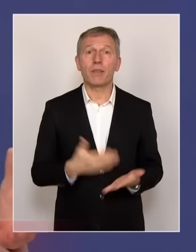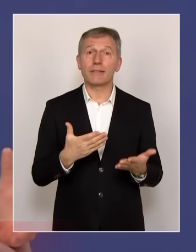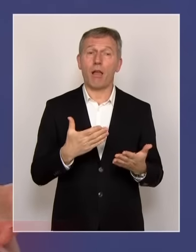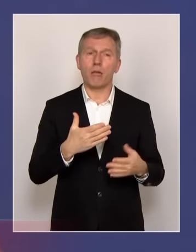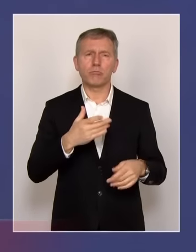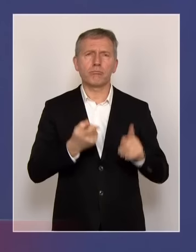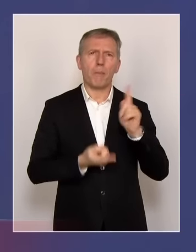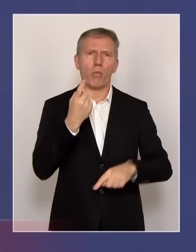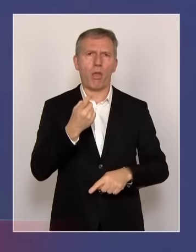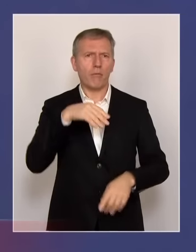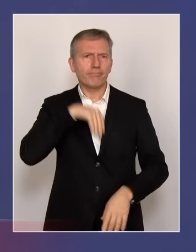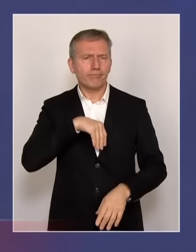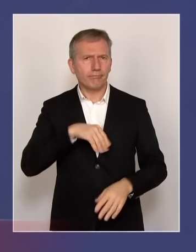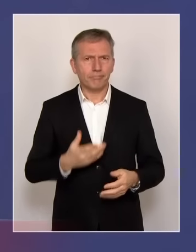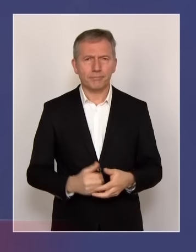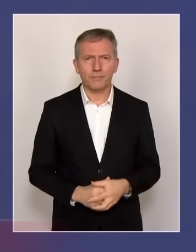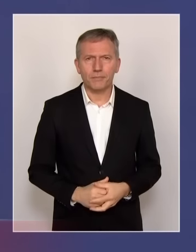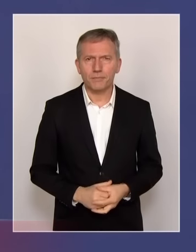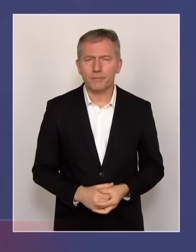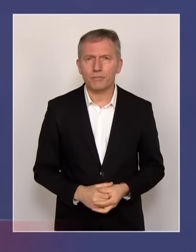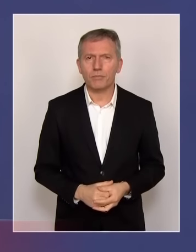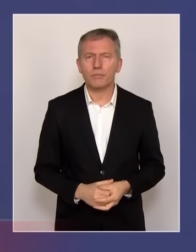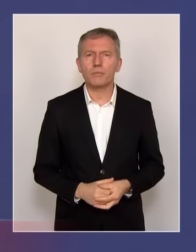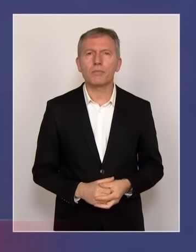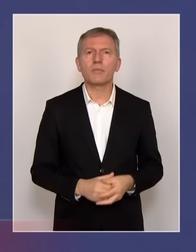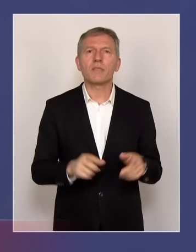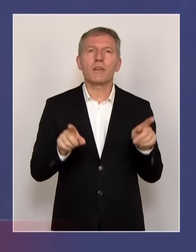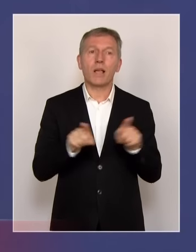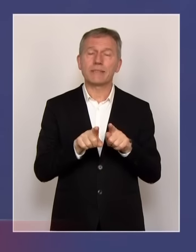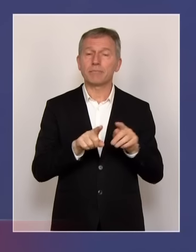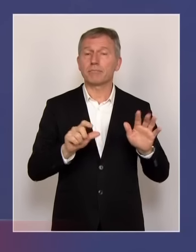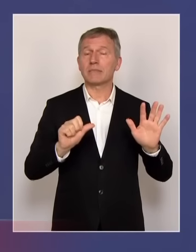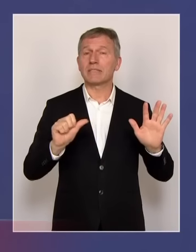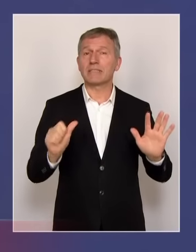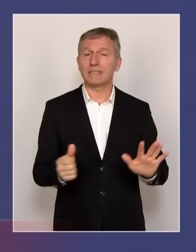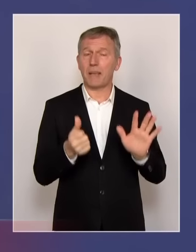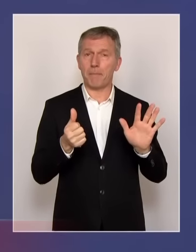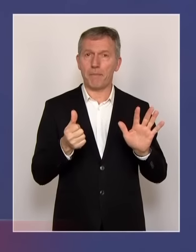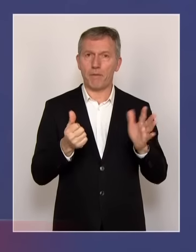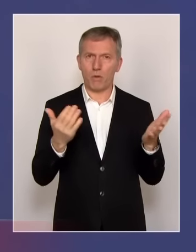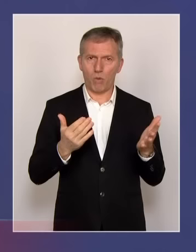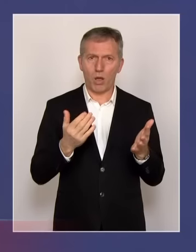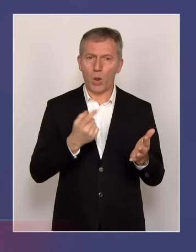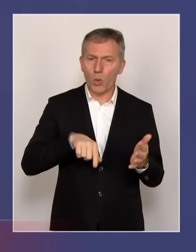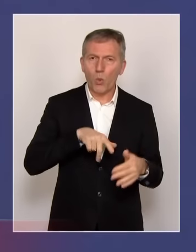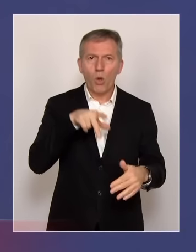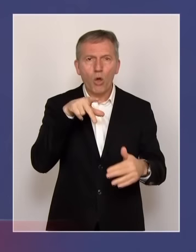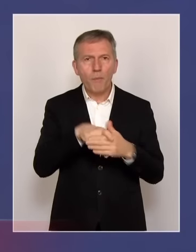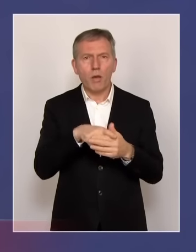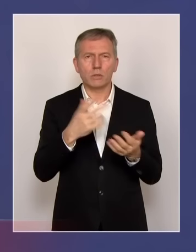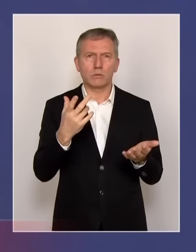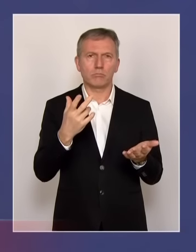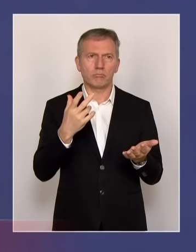un acquis essentiel des dernières années. Et puis, le sixième avancée, c'est que nous avons commencé à repenser